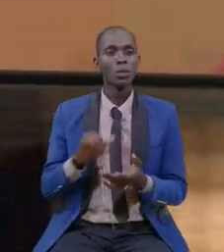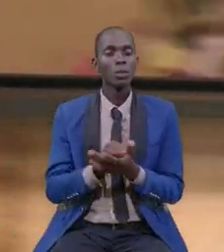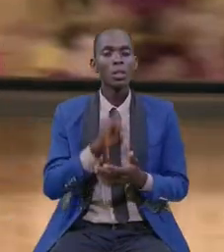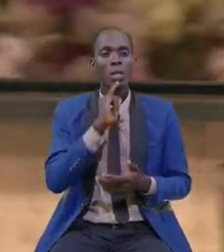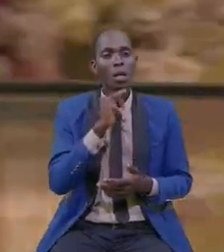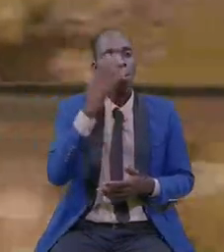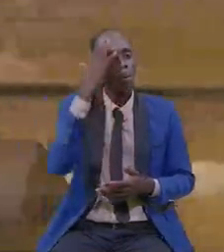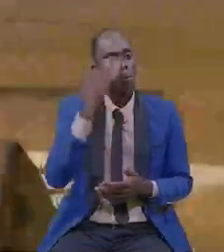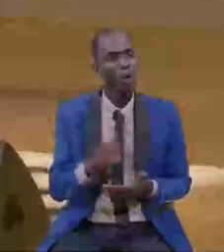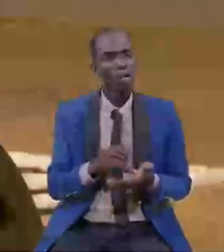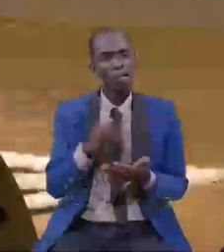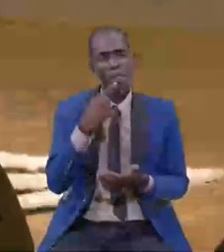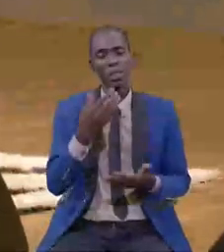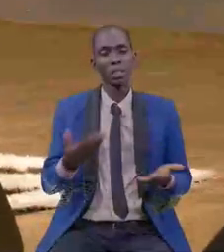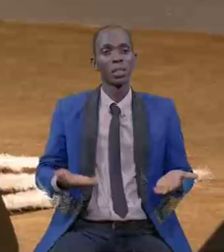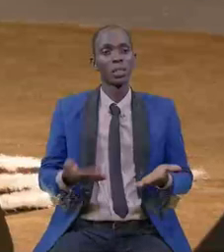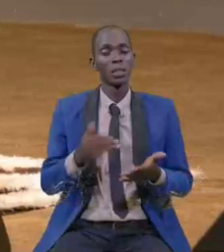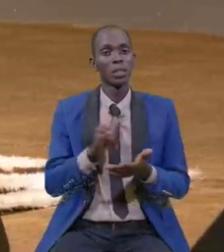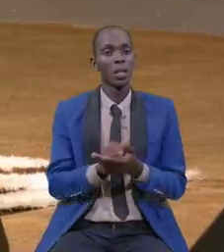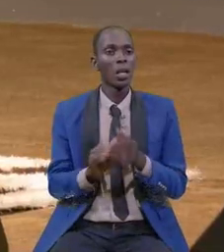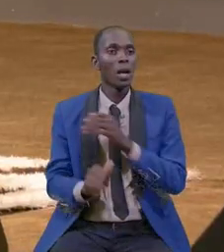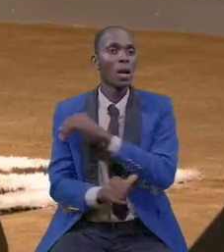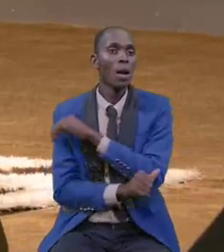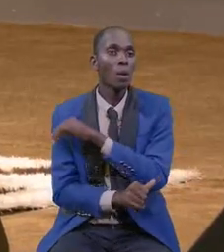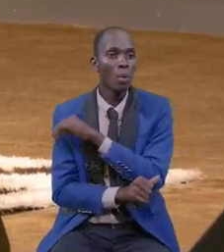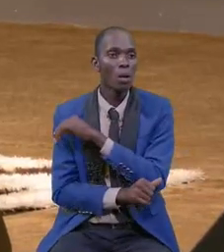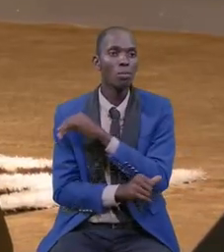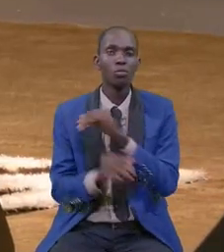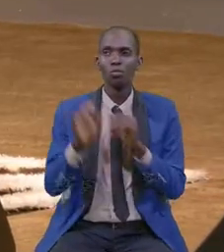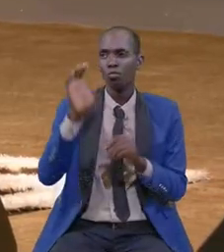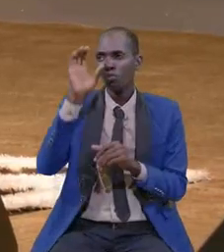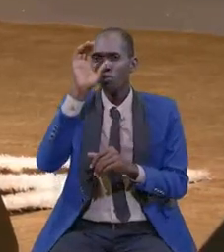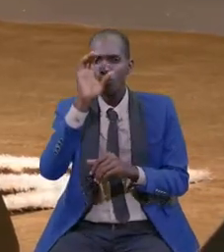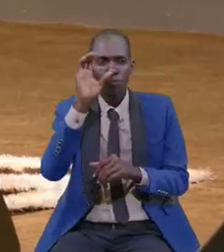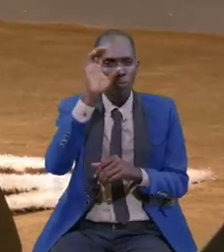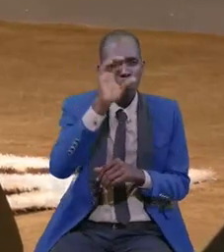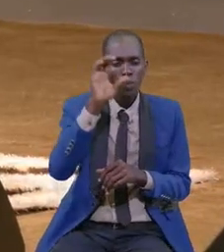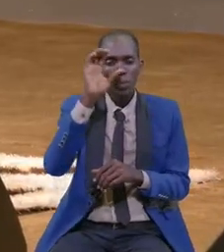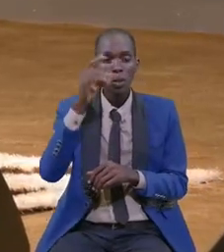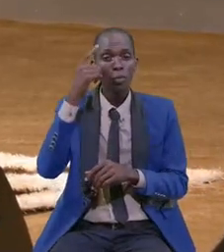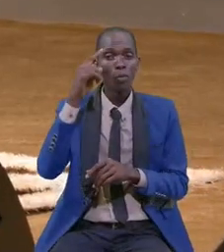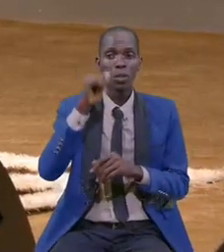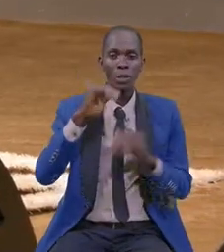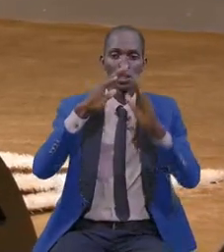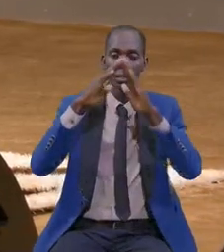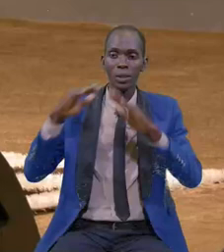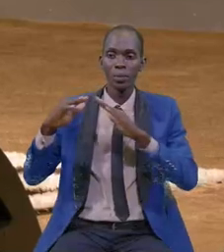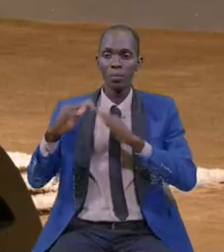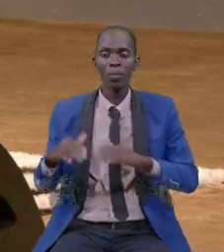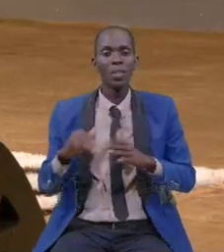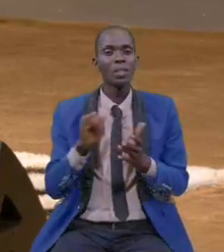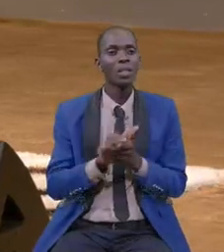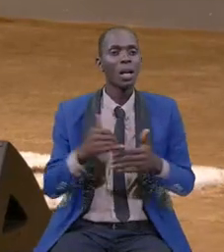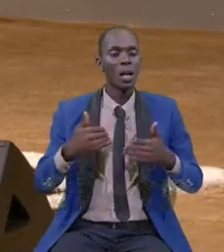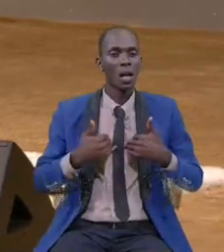pourquoi il est dit qu'à Abraham a attendait la cité qui a